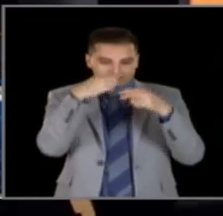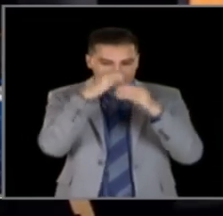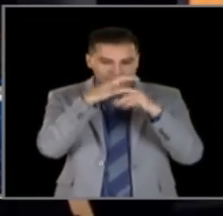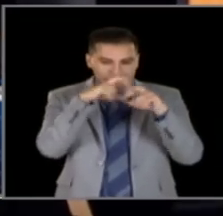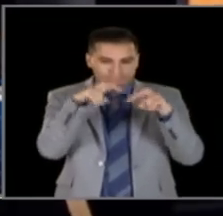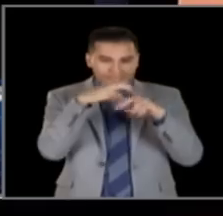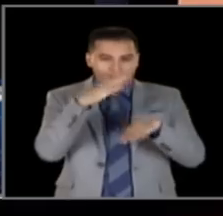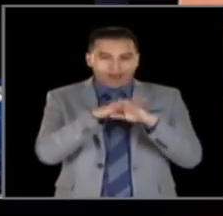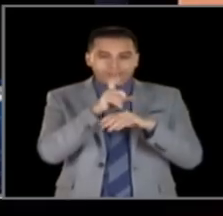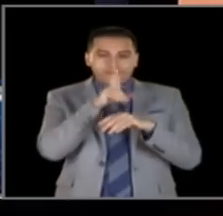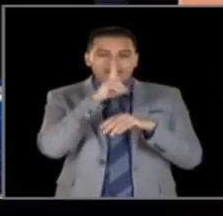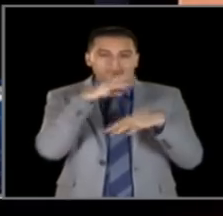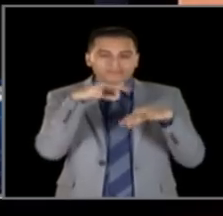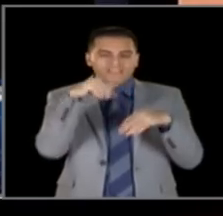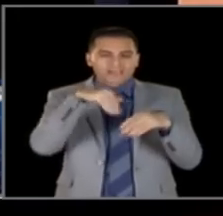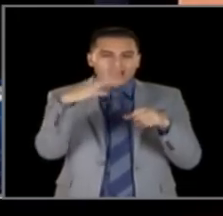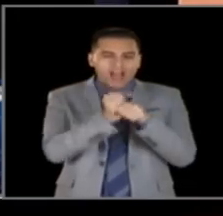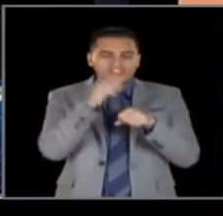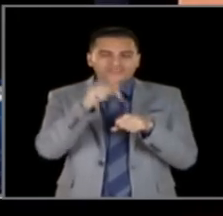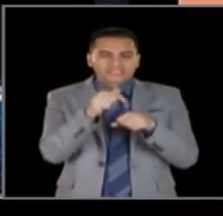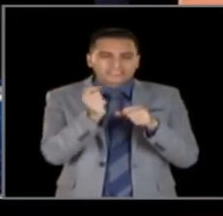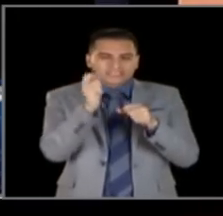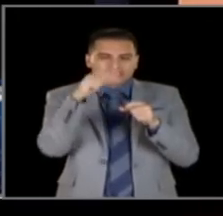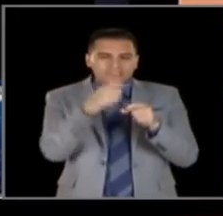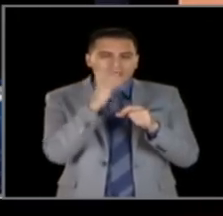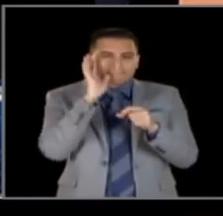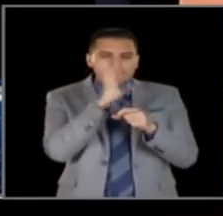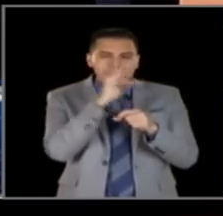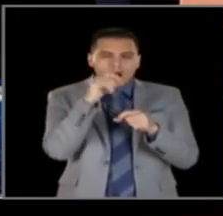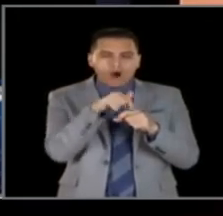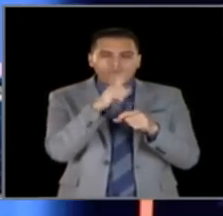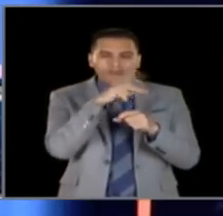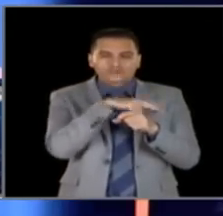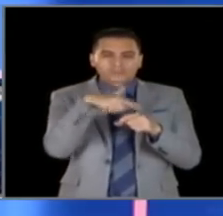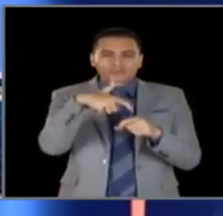للمياه المعدنية عام 1860، فما هو؟